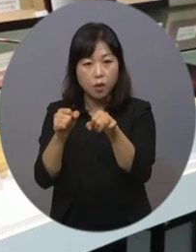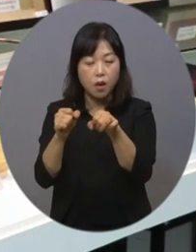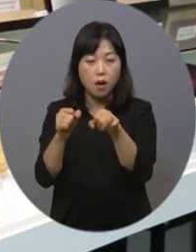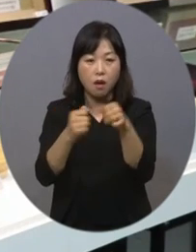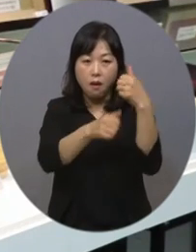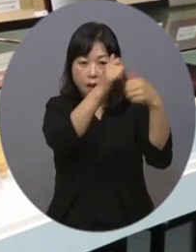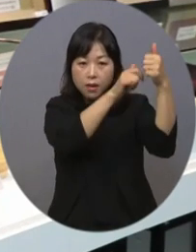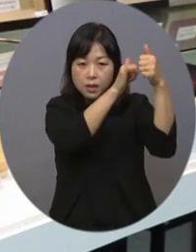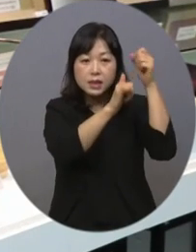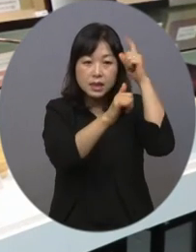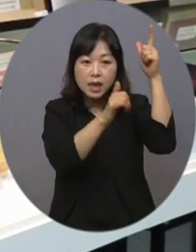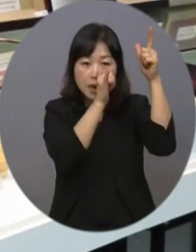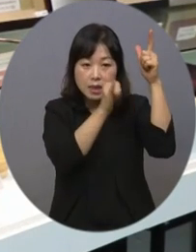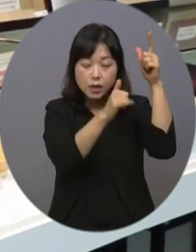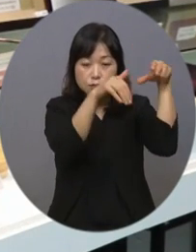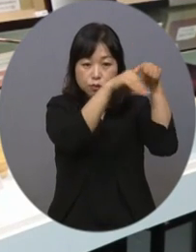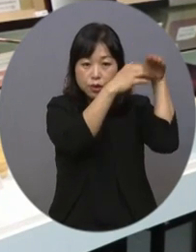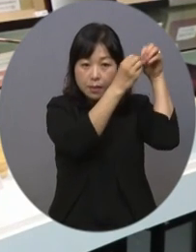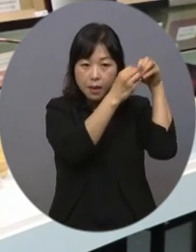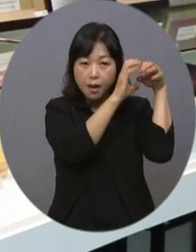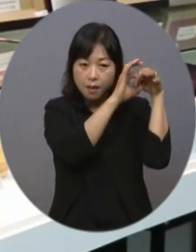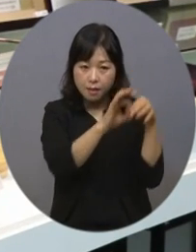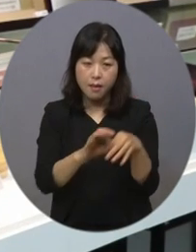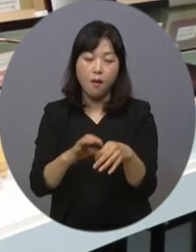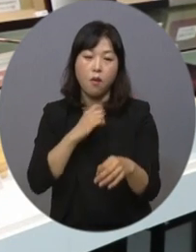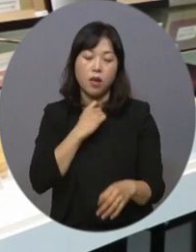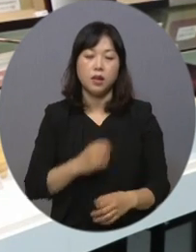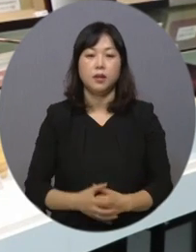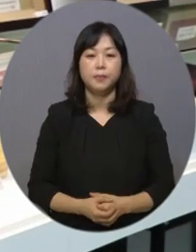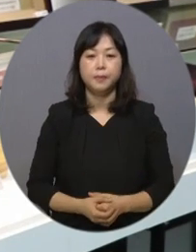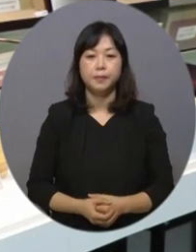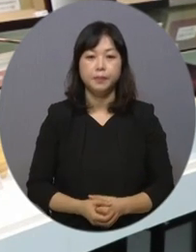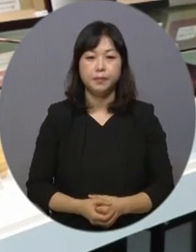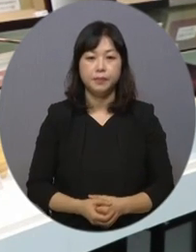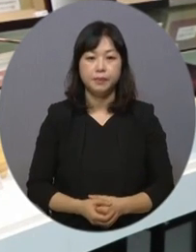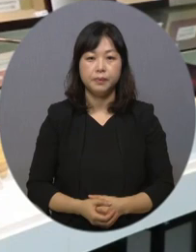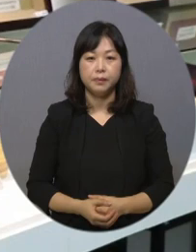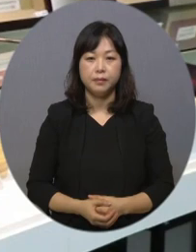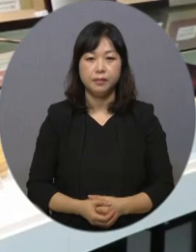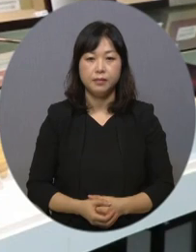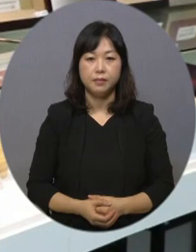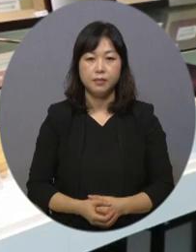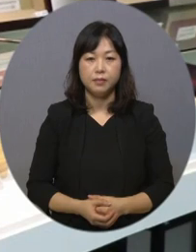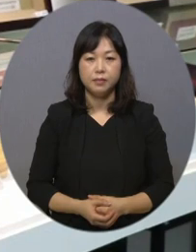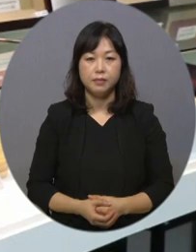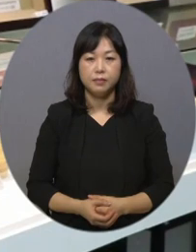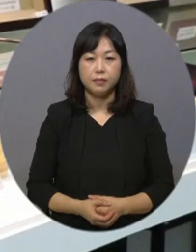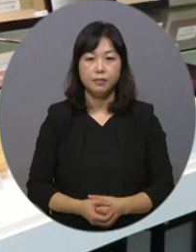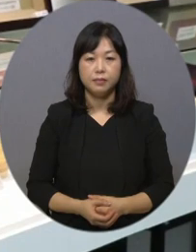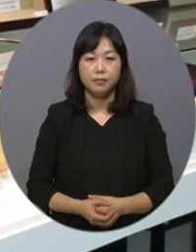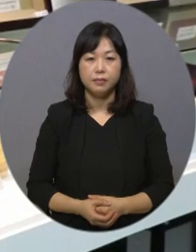깃든 문화의 맥이 이어지길 기대해 봅니다. 복지TV 뉴스 이영춘입니다.